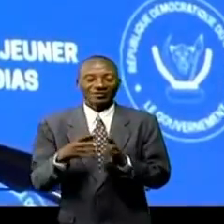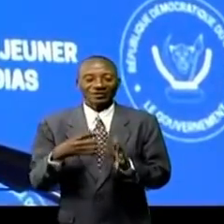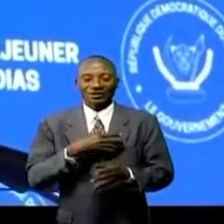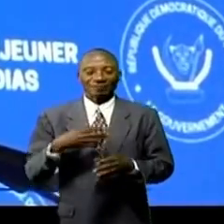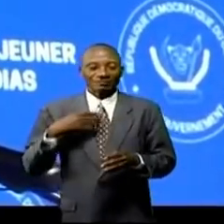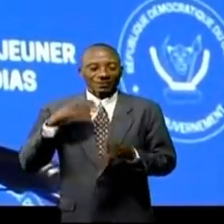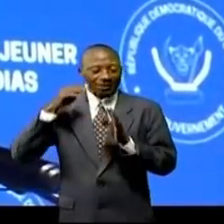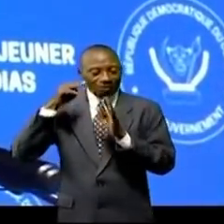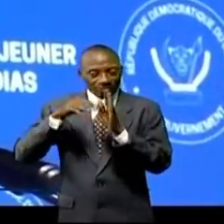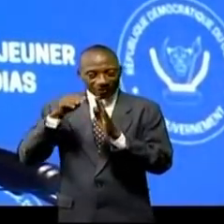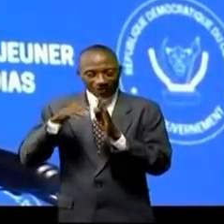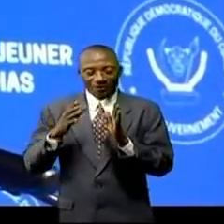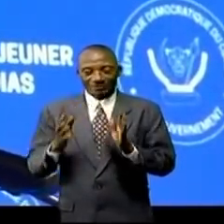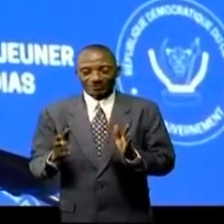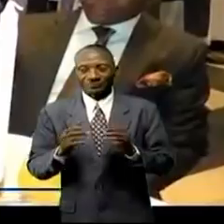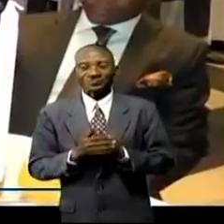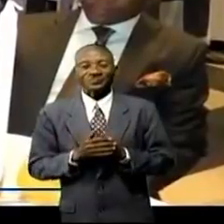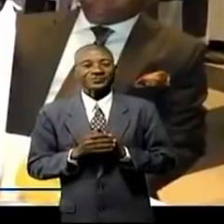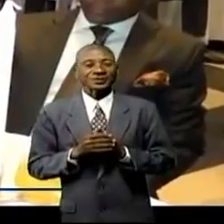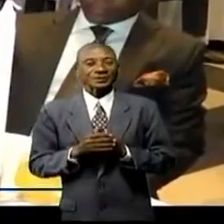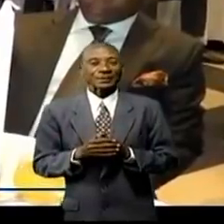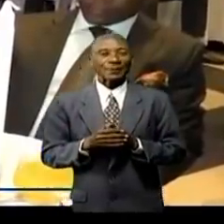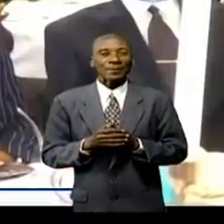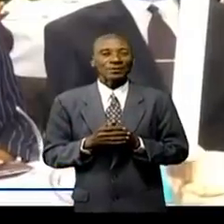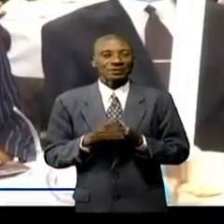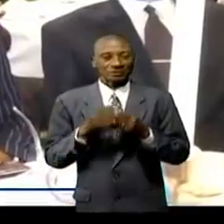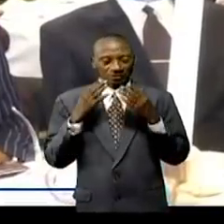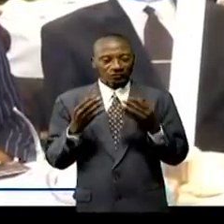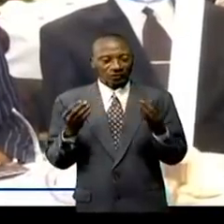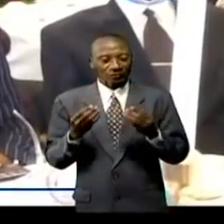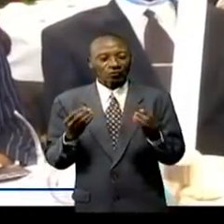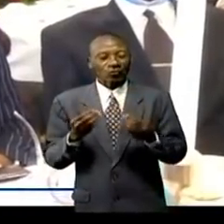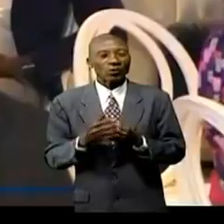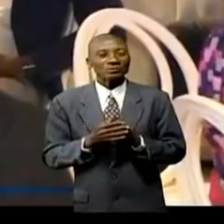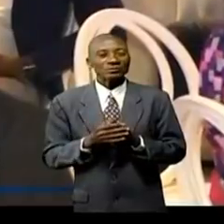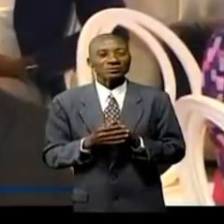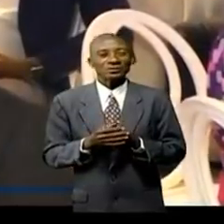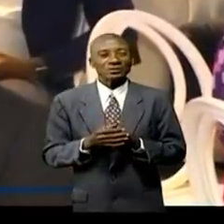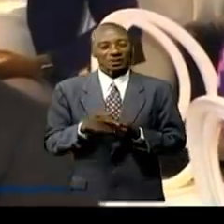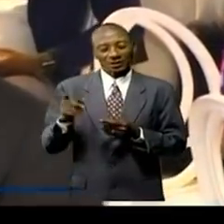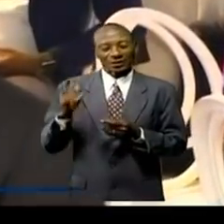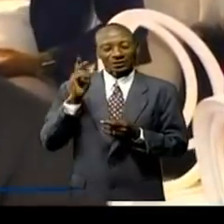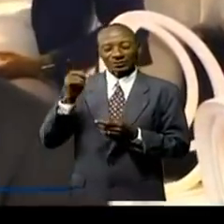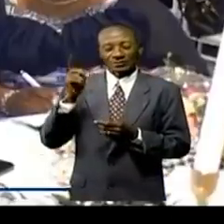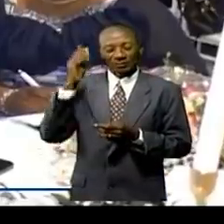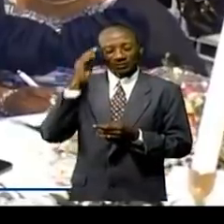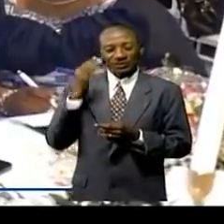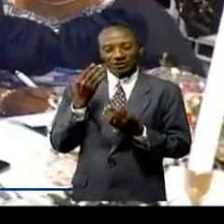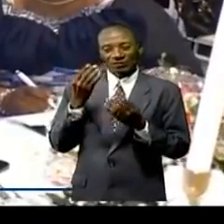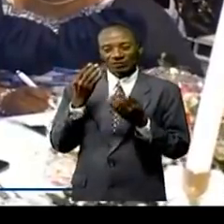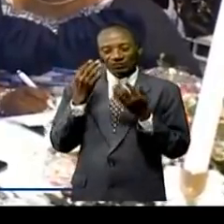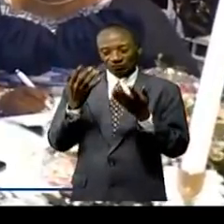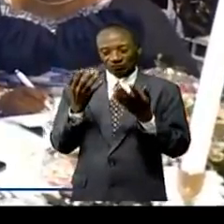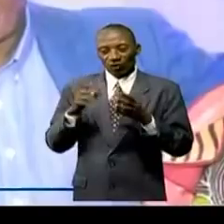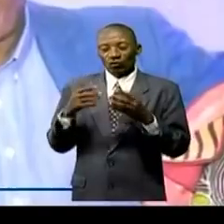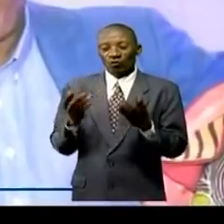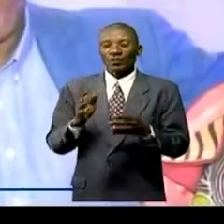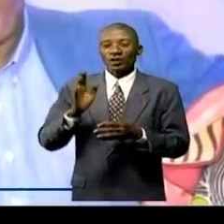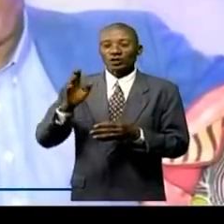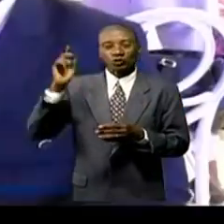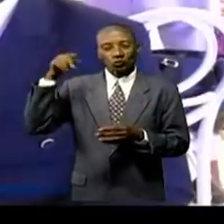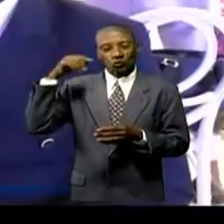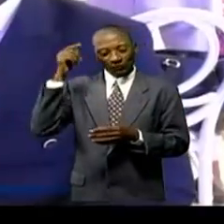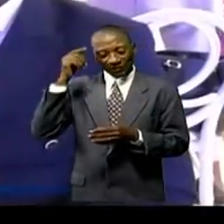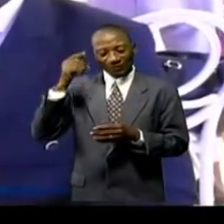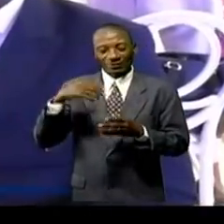du gouvernement qualifient cette rencontre d'un devoir de redevabilité de son gouvernement, voire de lui-même vis-à-vis des chevaliers de